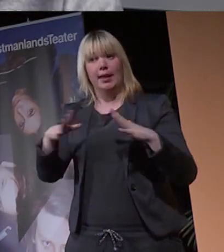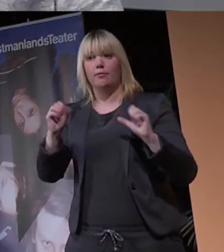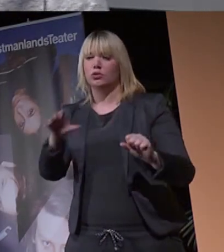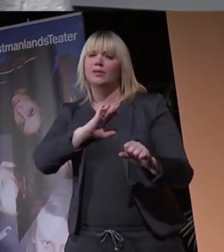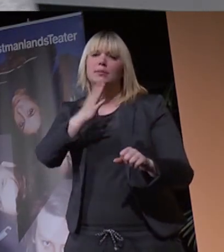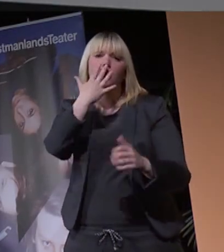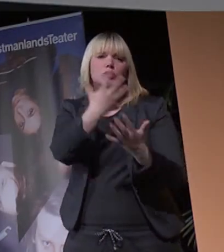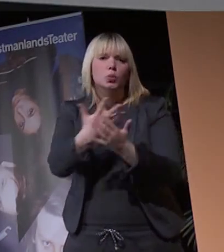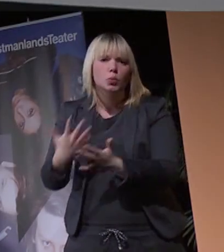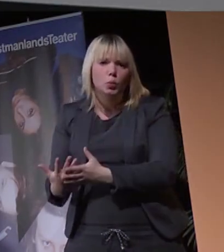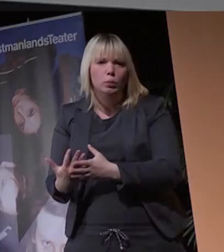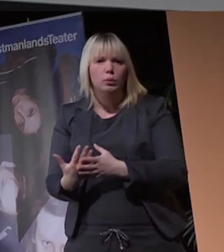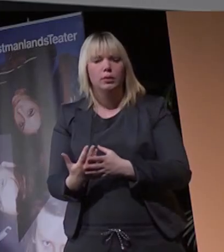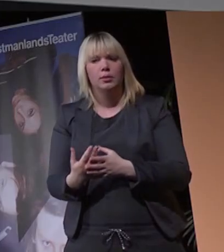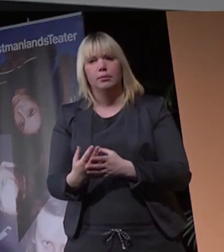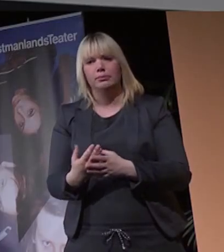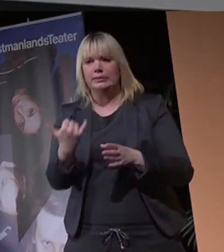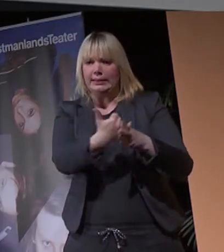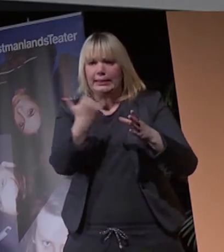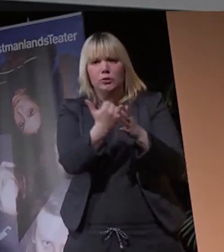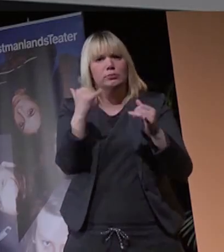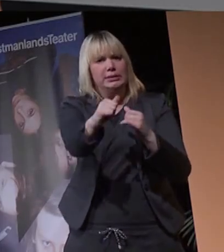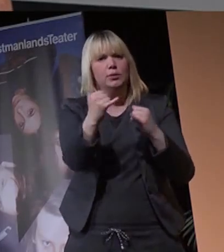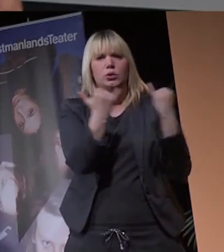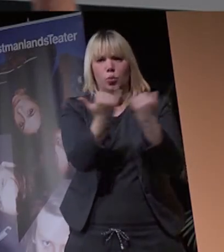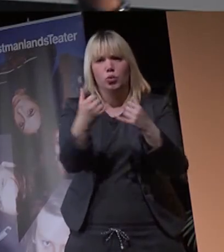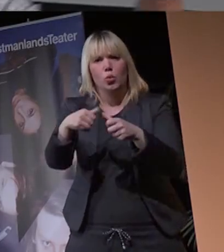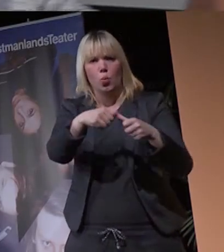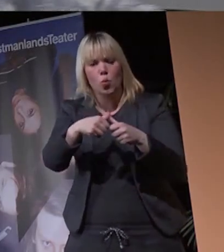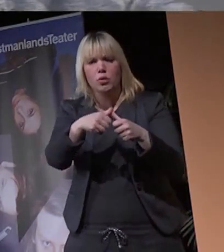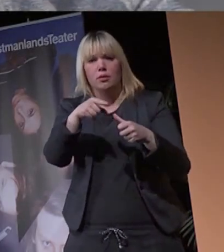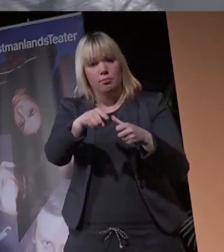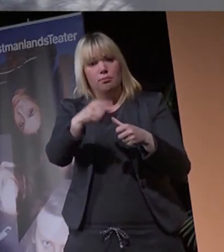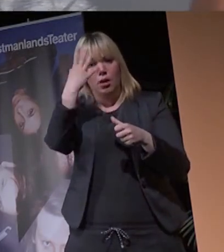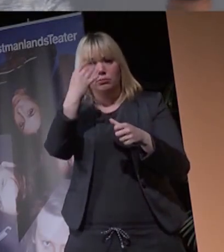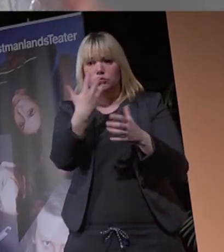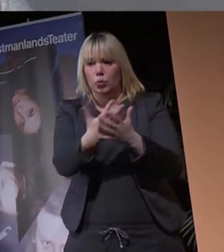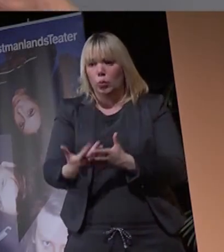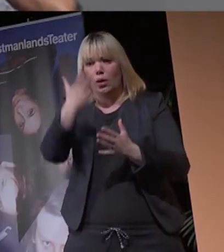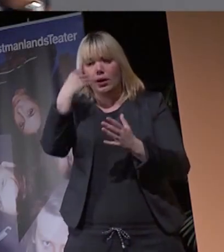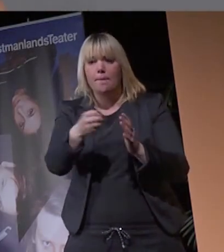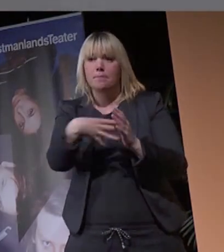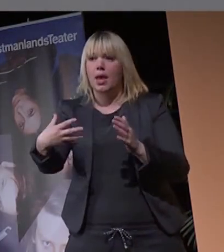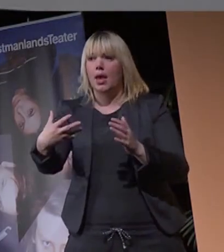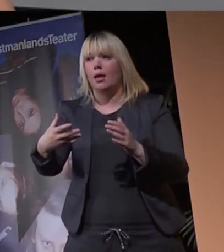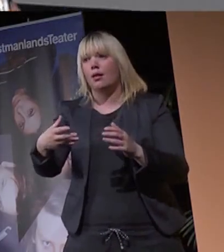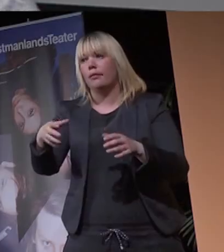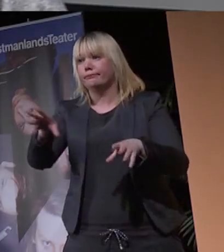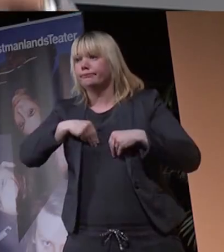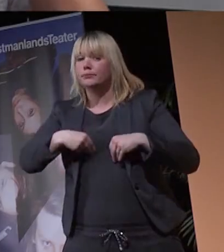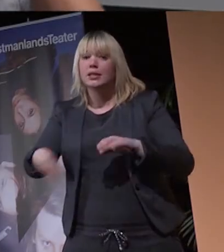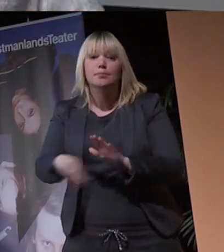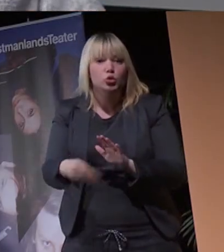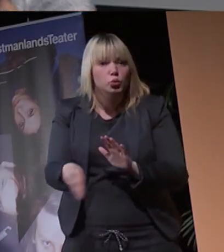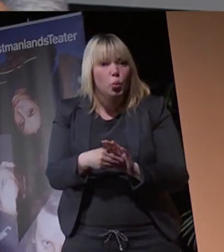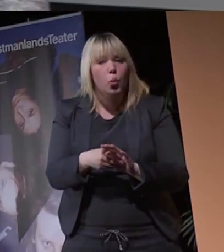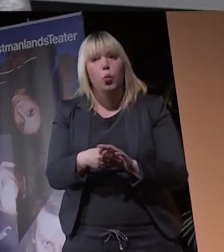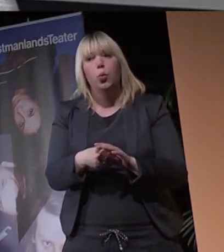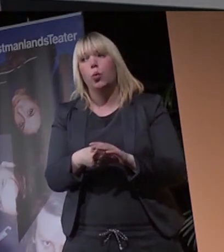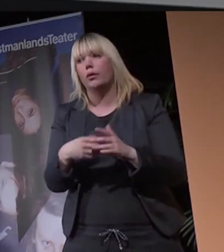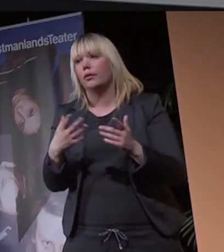här stödet. Och då är ju det en fråga om hur ska man hitta det i budgeten. Nej, olika finansieringsmodeller sa det. Ja, det sa vi. Det var det